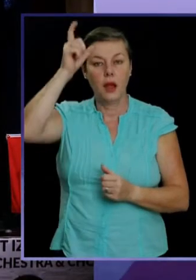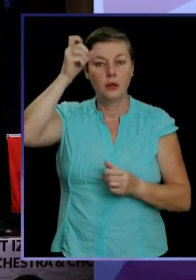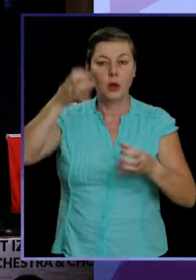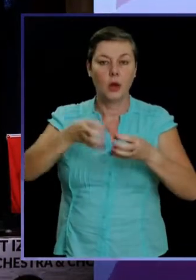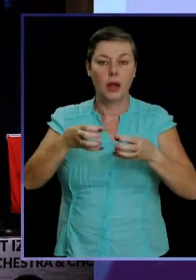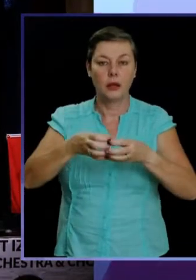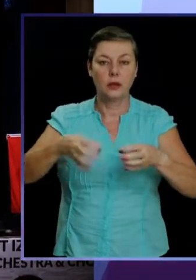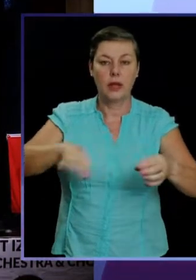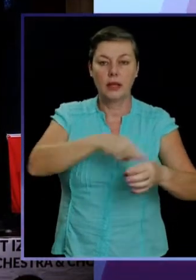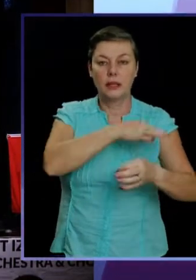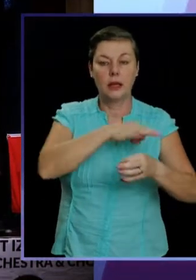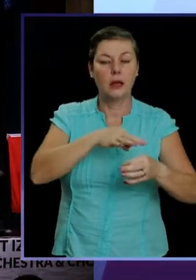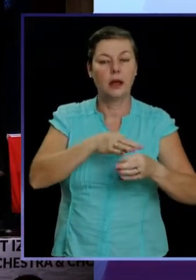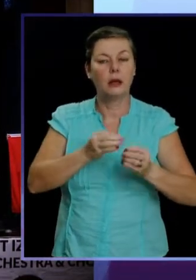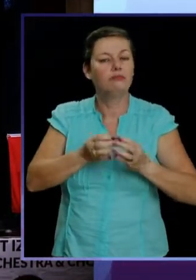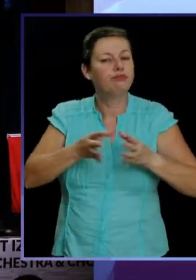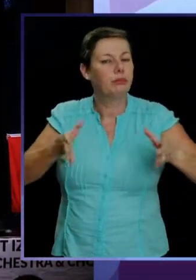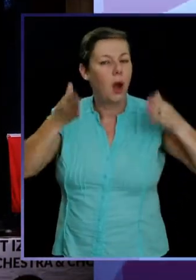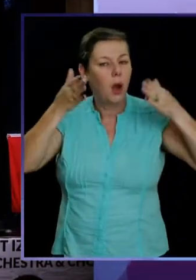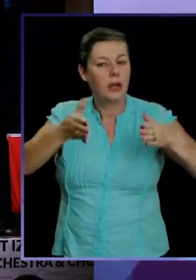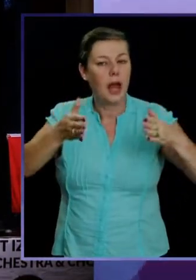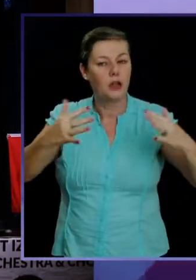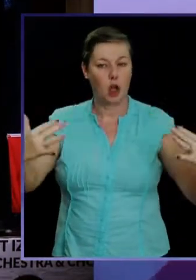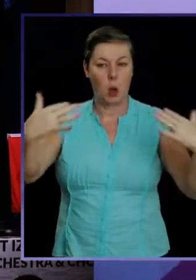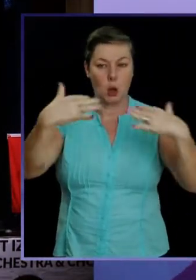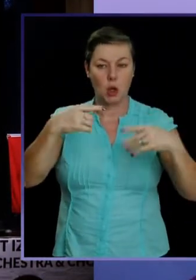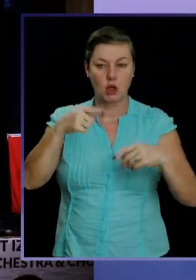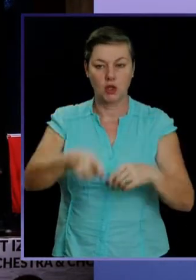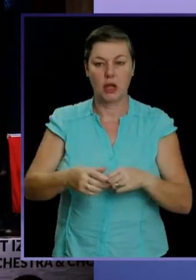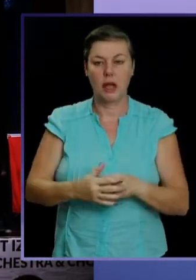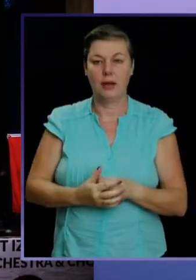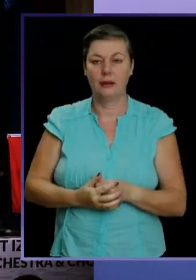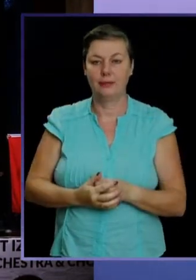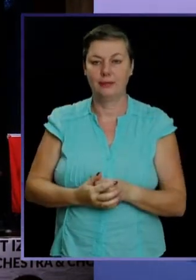A török együttes zenéje nagy hatással volt a közönségre.